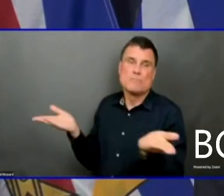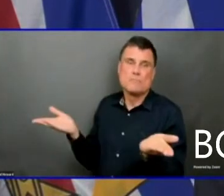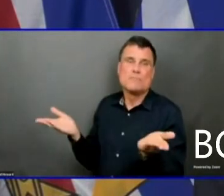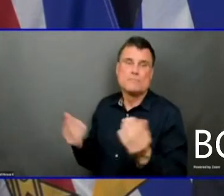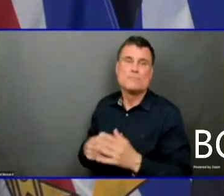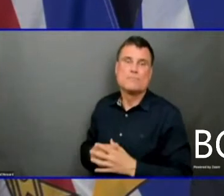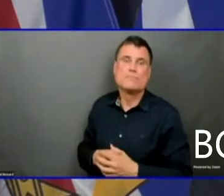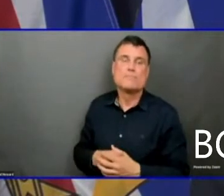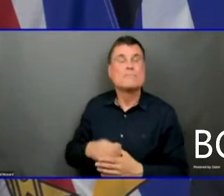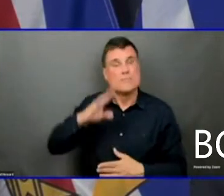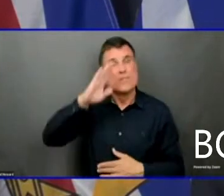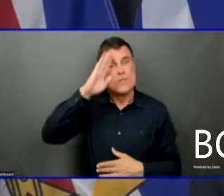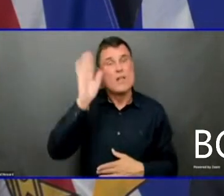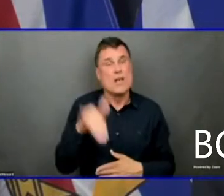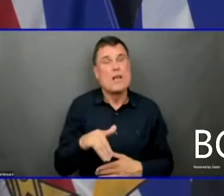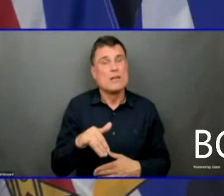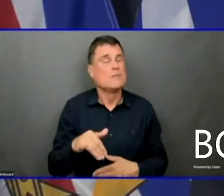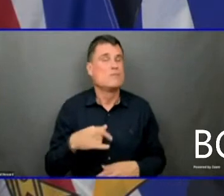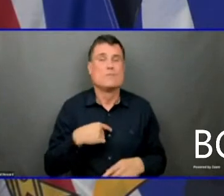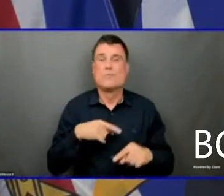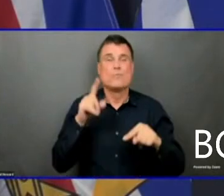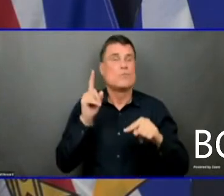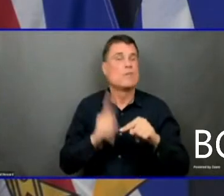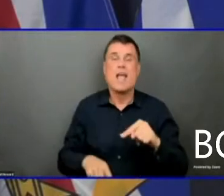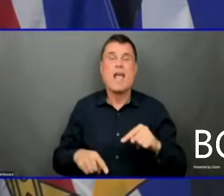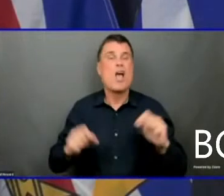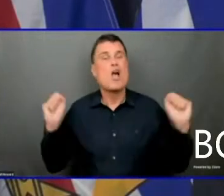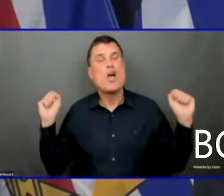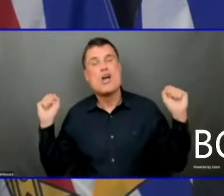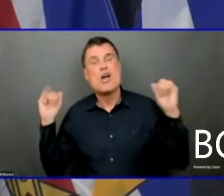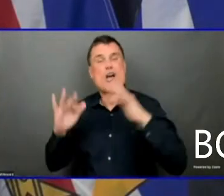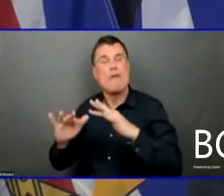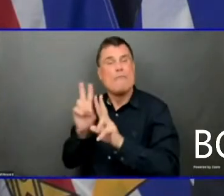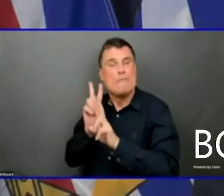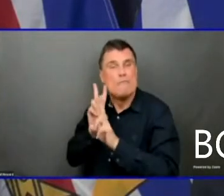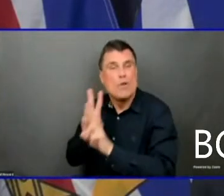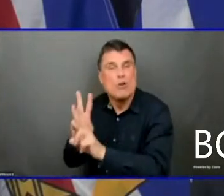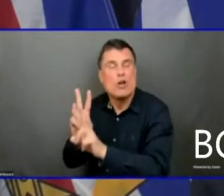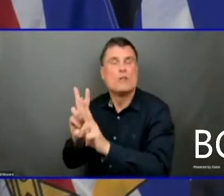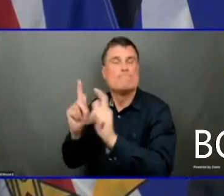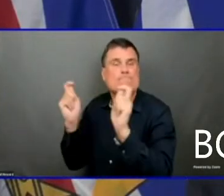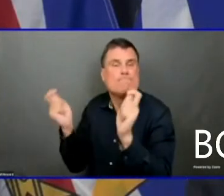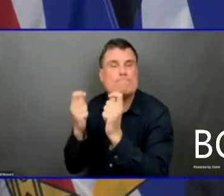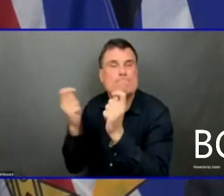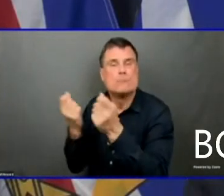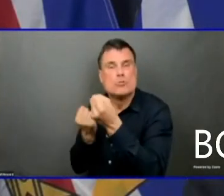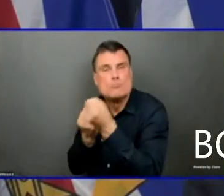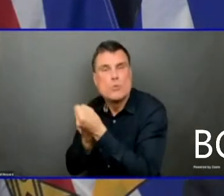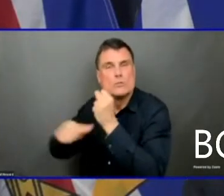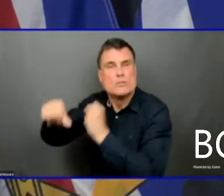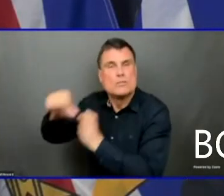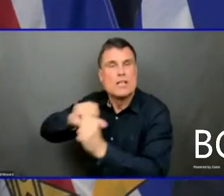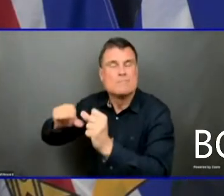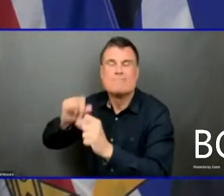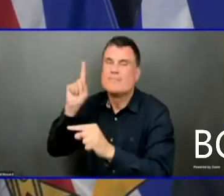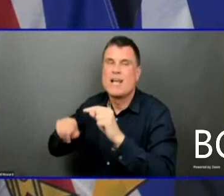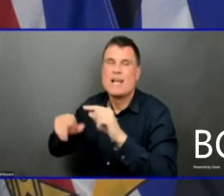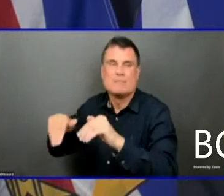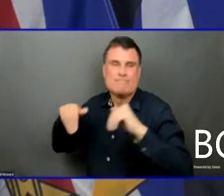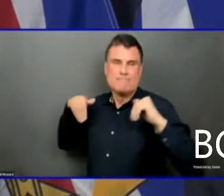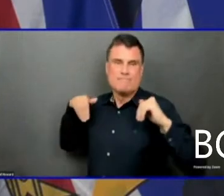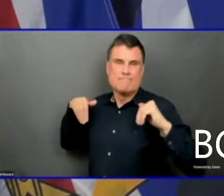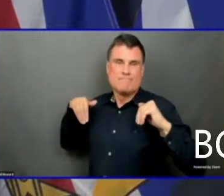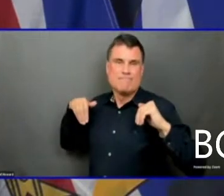是指这个意思。那么同时呢，延安卫生局新增是126例 飞沙卫生局也下来了，新